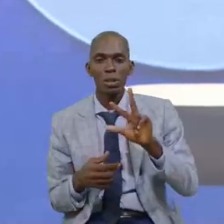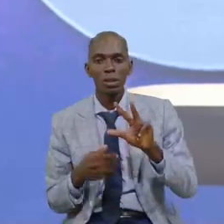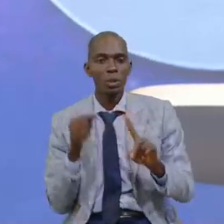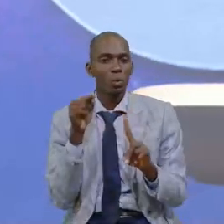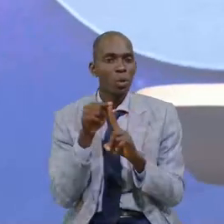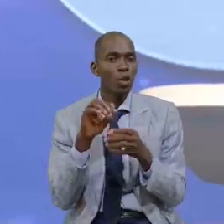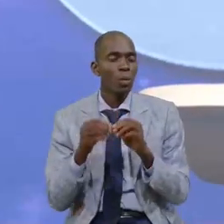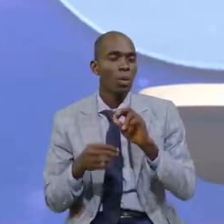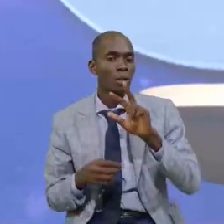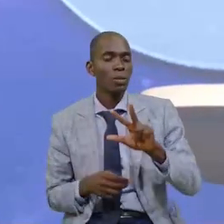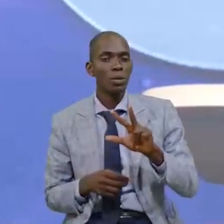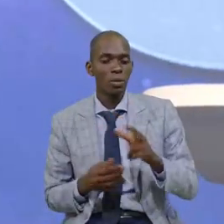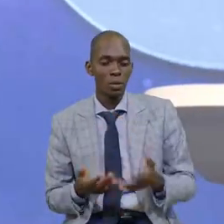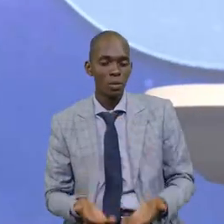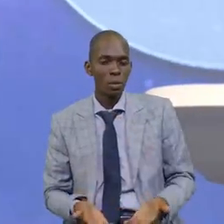Troisième point,